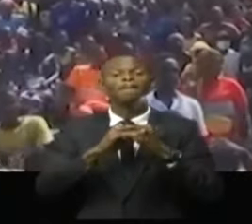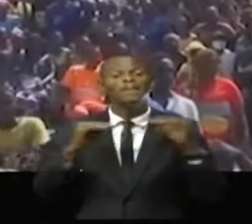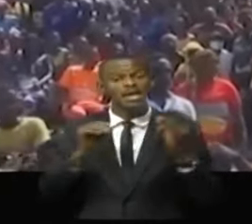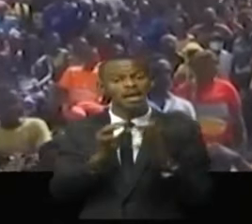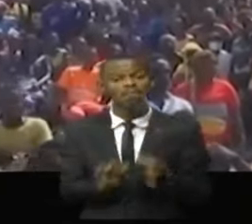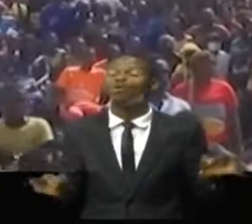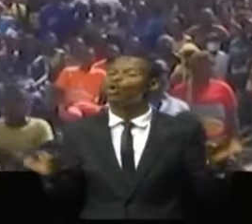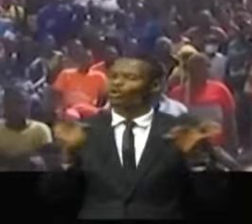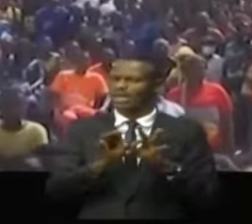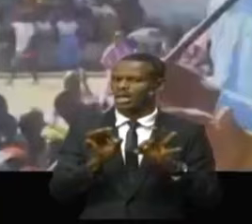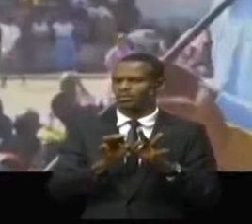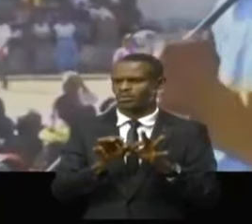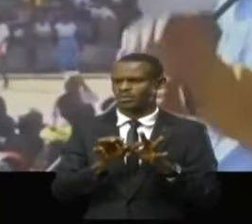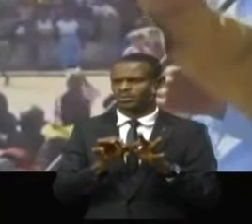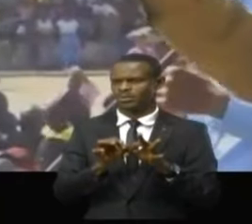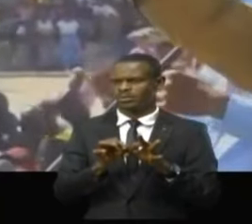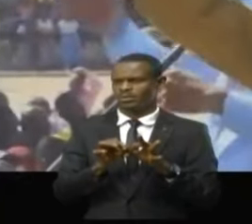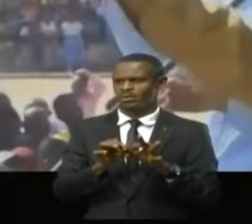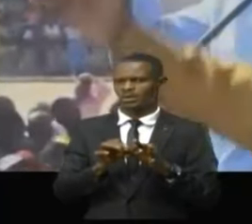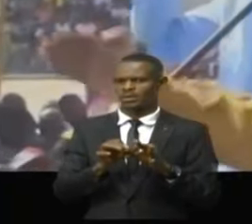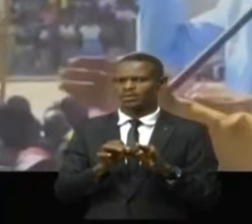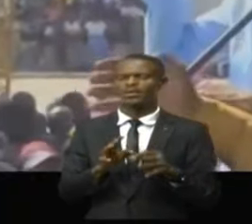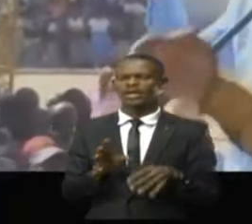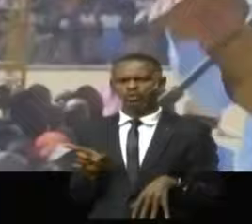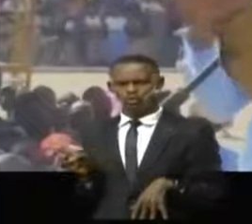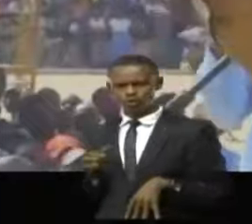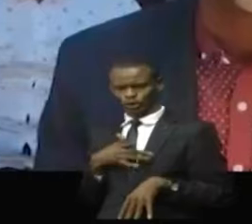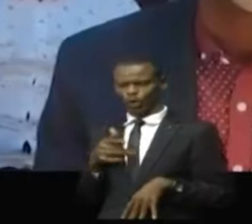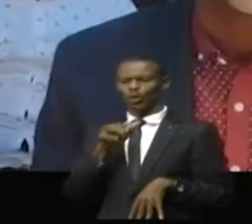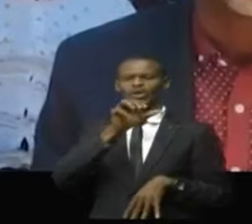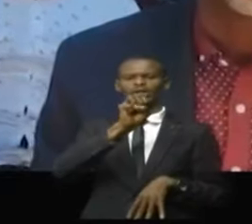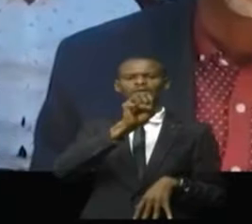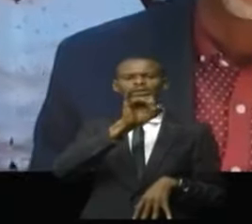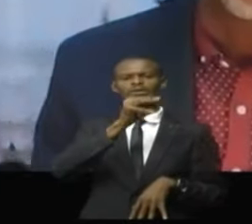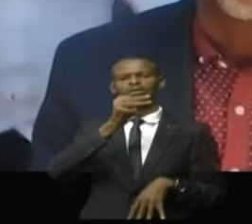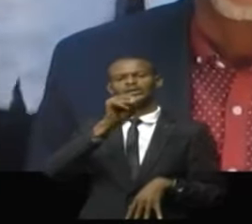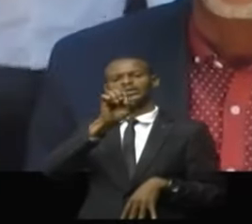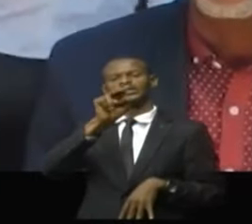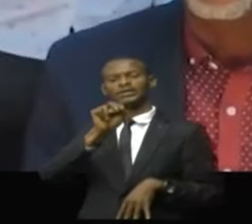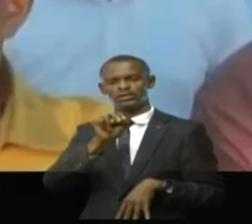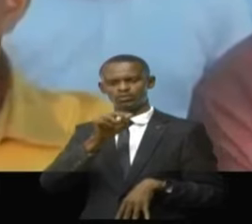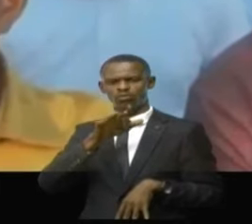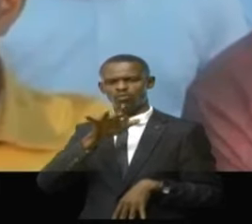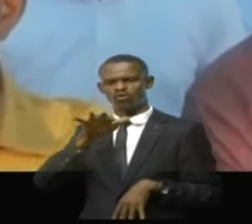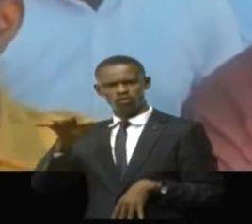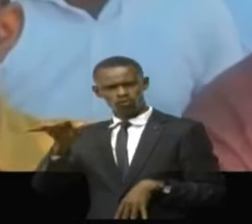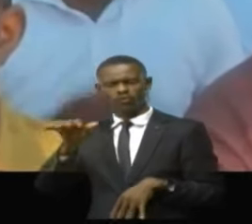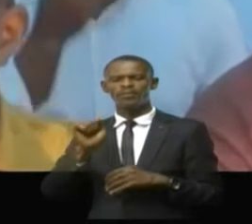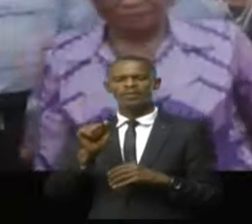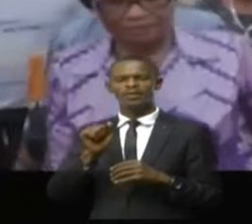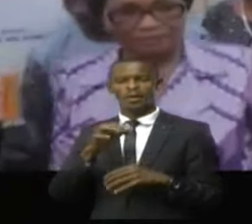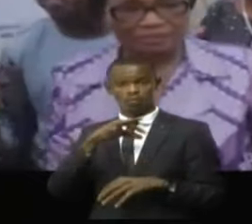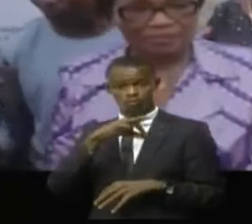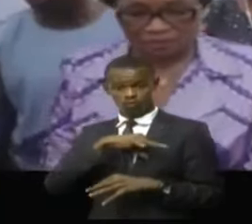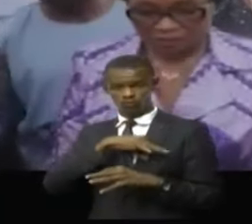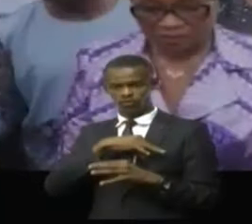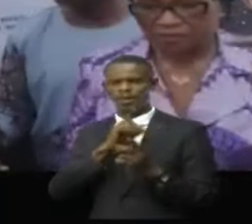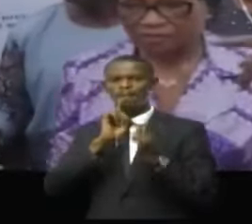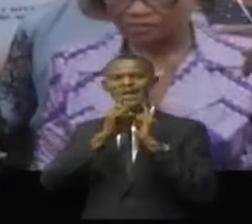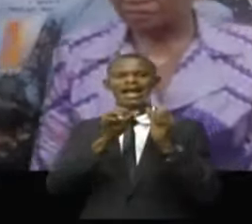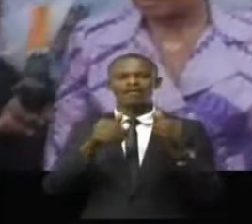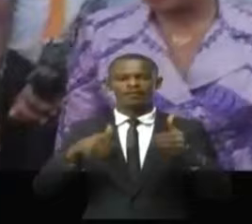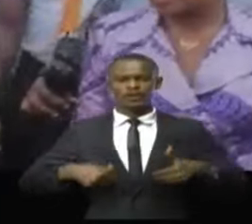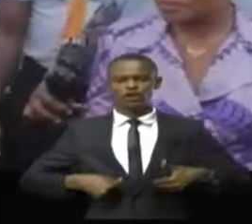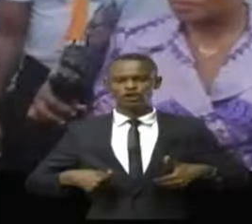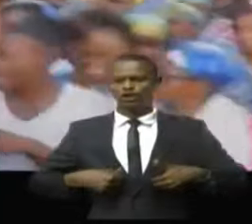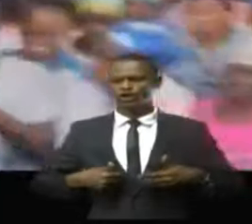locales. Simon Floribert Mbachimbacha a saisi l'occasion pour inviter les jeunes à s'enrôler massivement dans